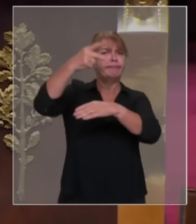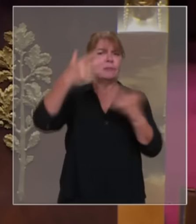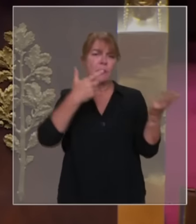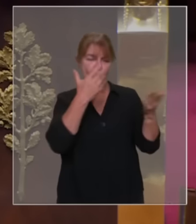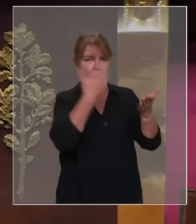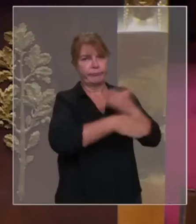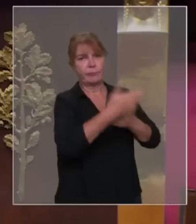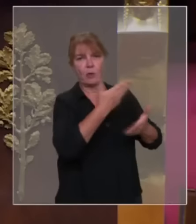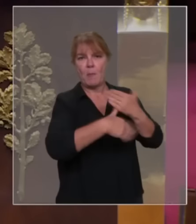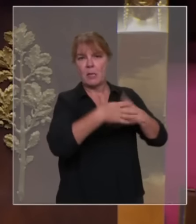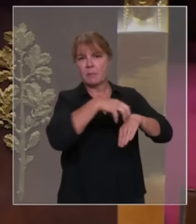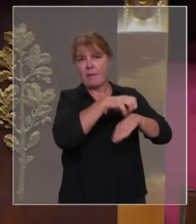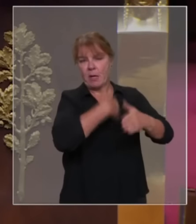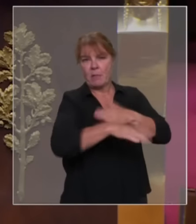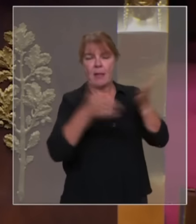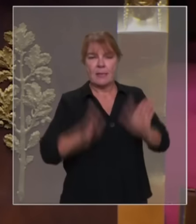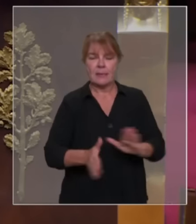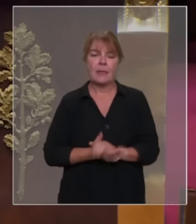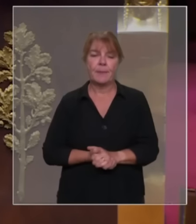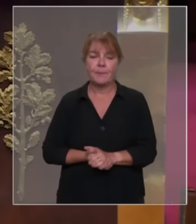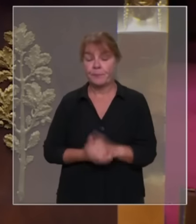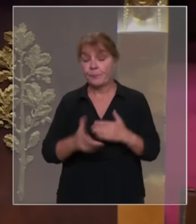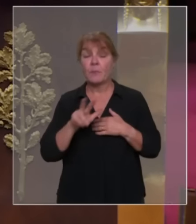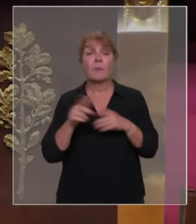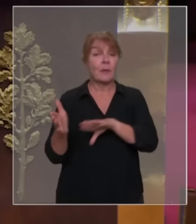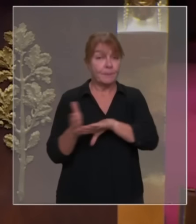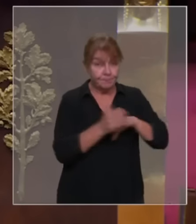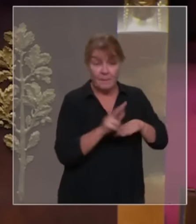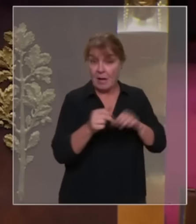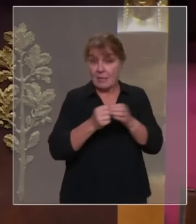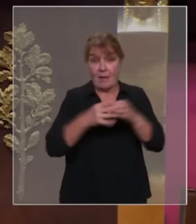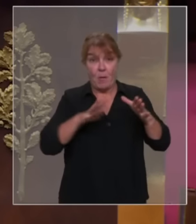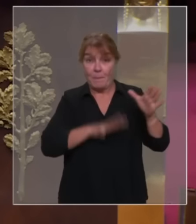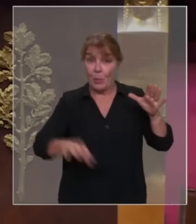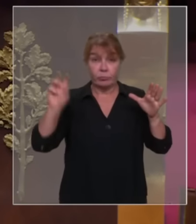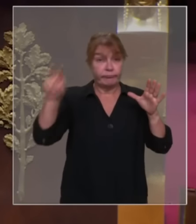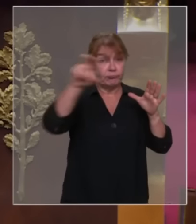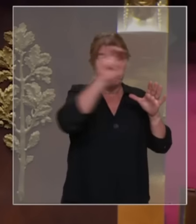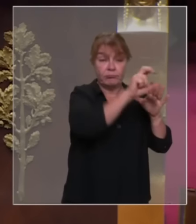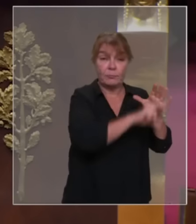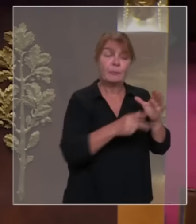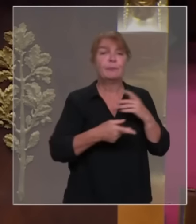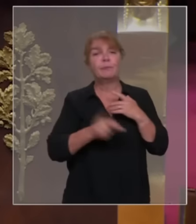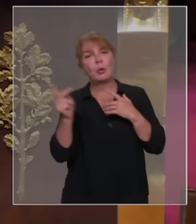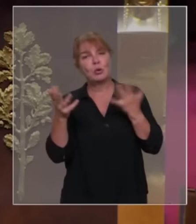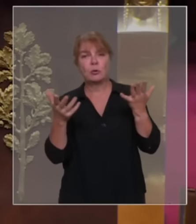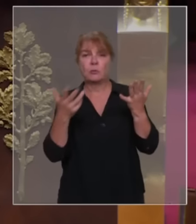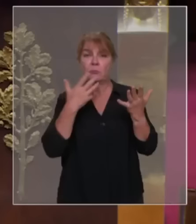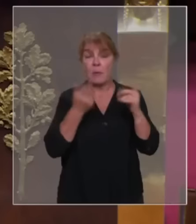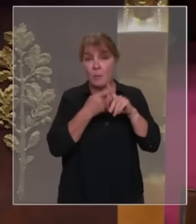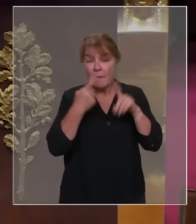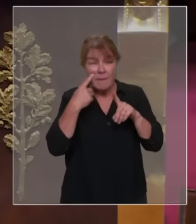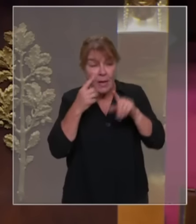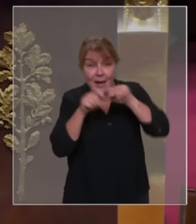sera utile. Nous allons développer partout une culture de